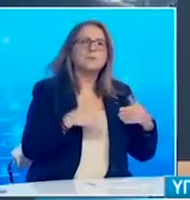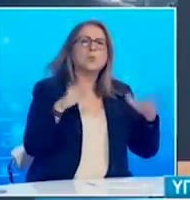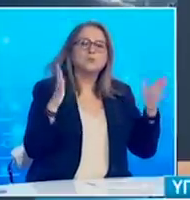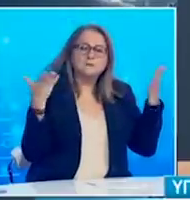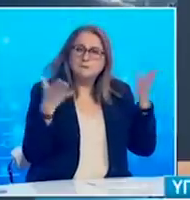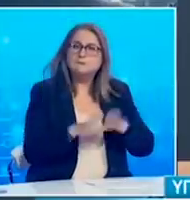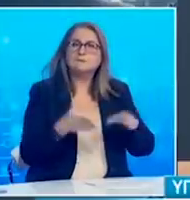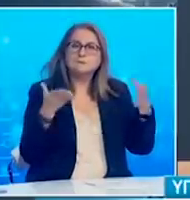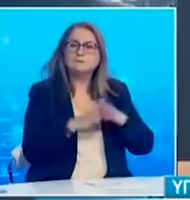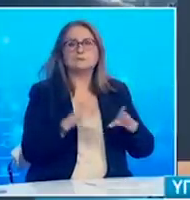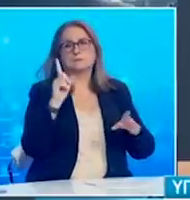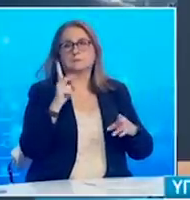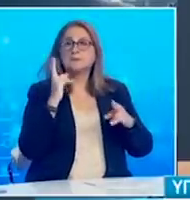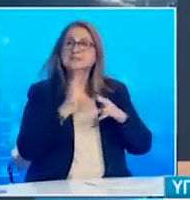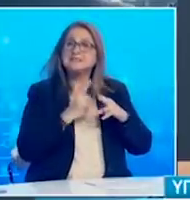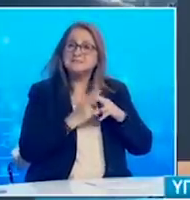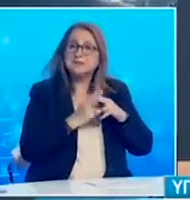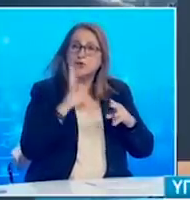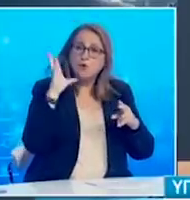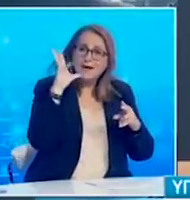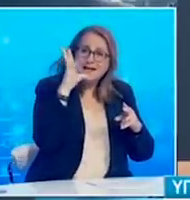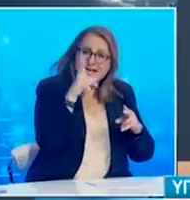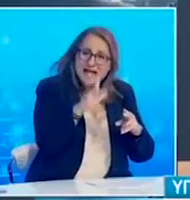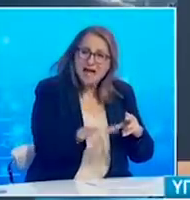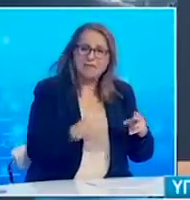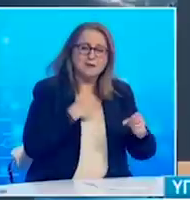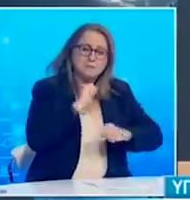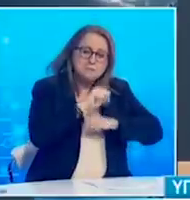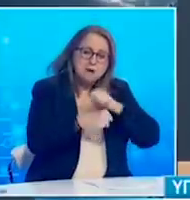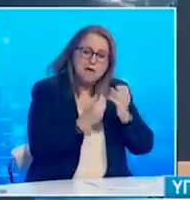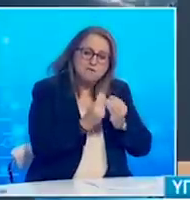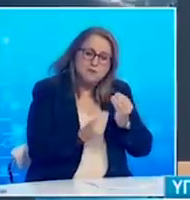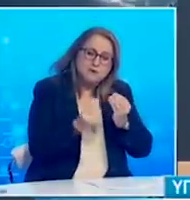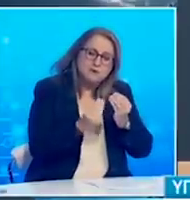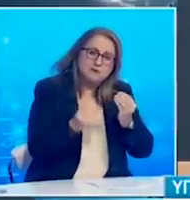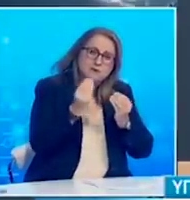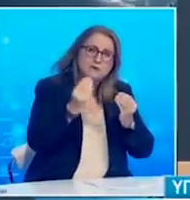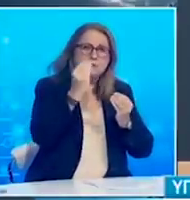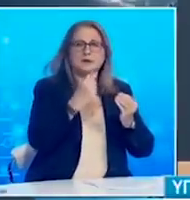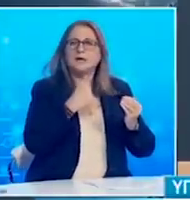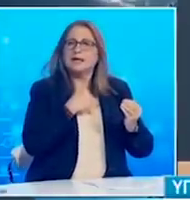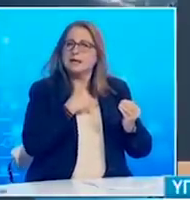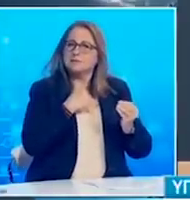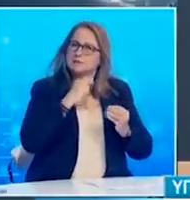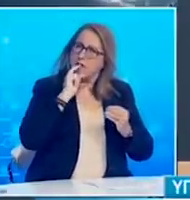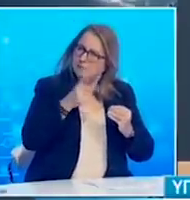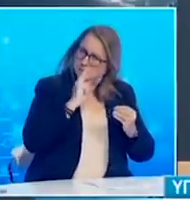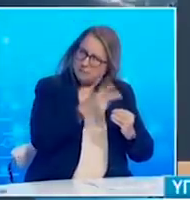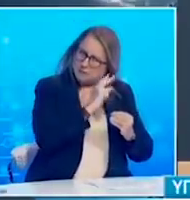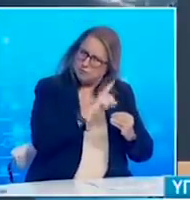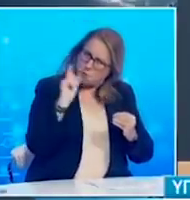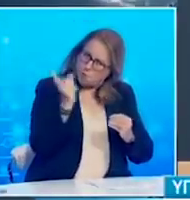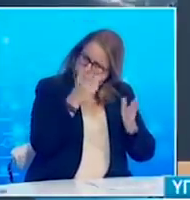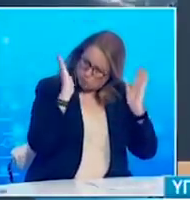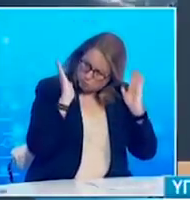πραγματικά επιστημονικά δεδομένα κάθε μέρα να κάνουμε το καλύτερο. Και απαντήσεις είμαστε έτοιμοι να δώσουμε σε όλους.